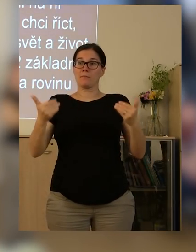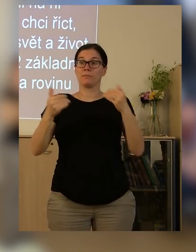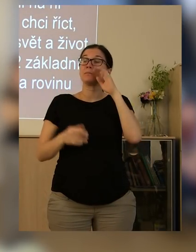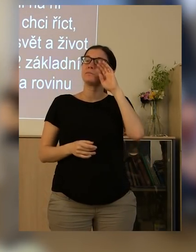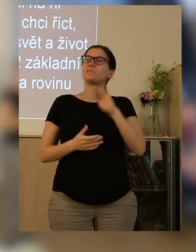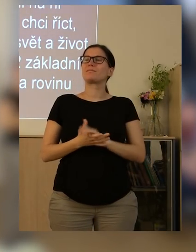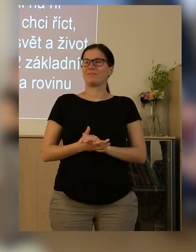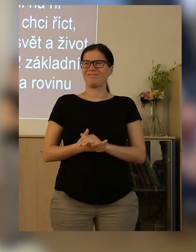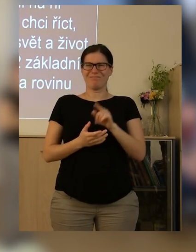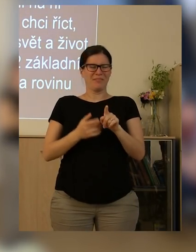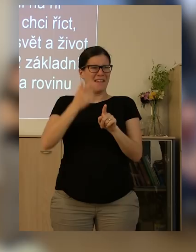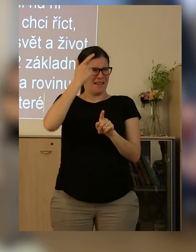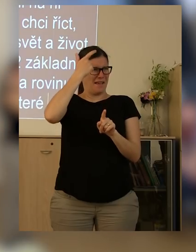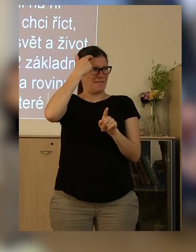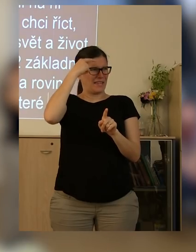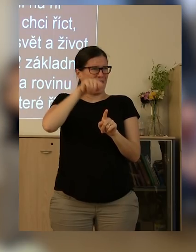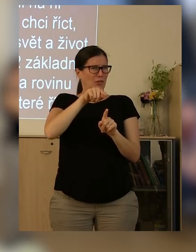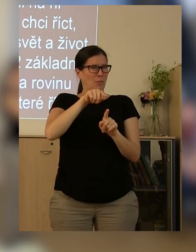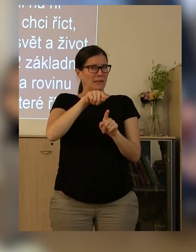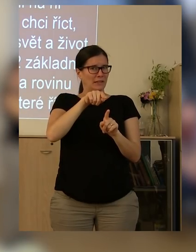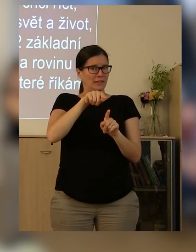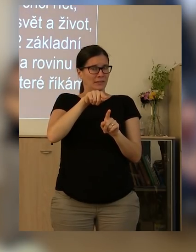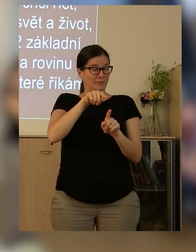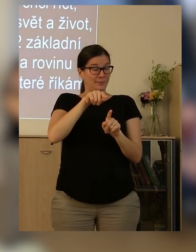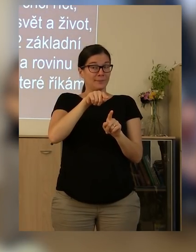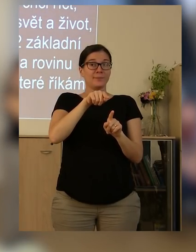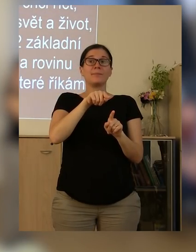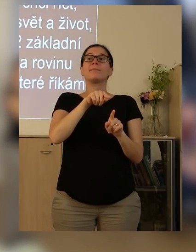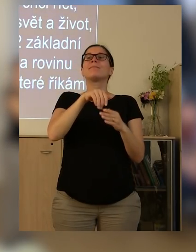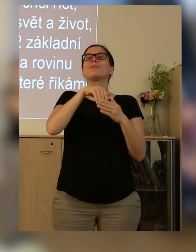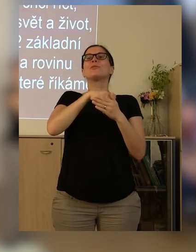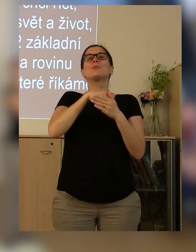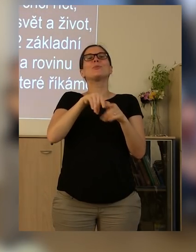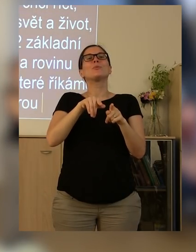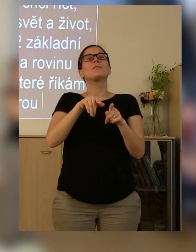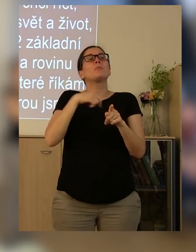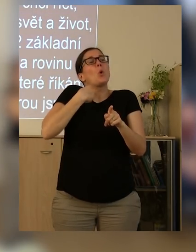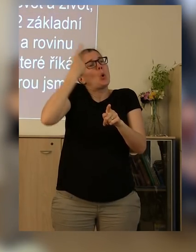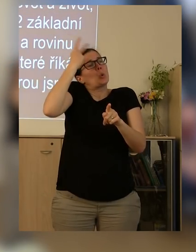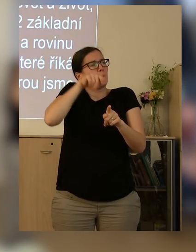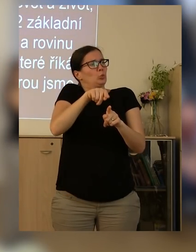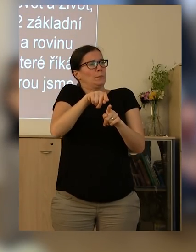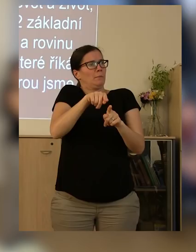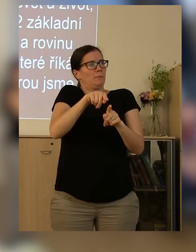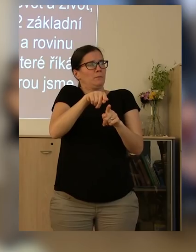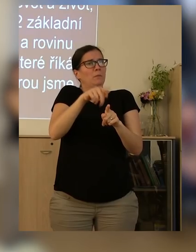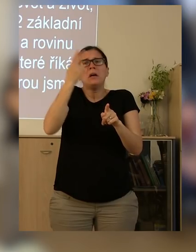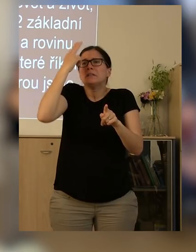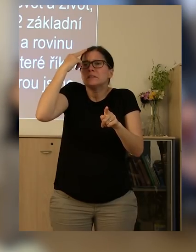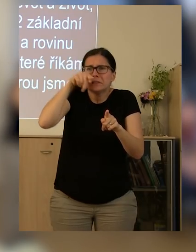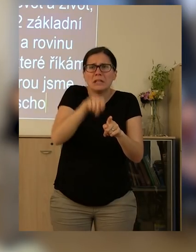Ta rovina, které říkáme vědomí, je rovinou, kterou jsme schopni uchopit, jsme schopni